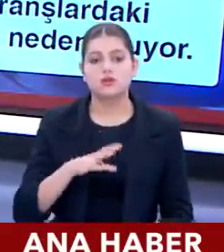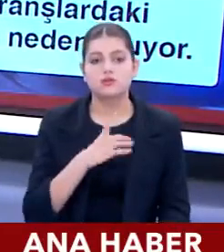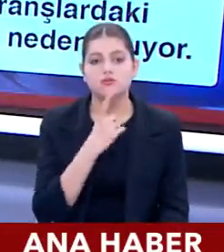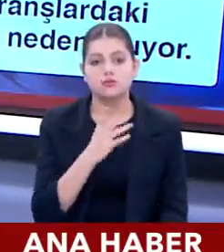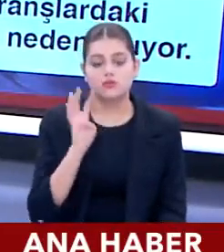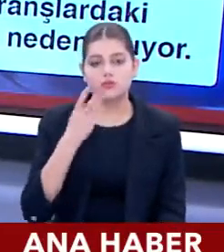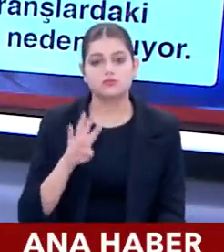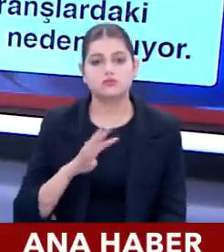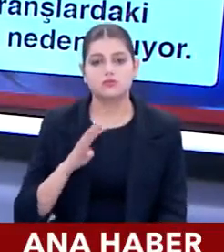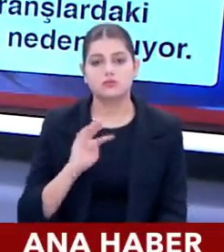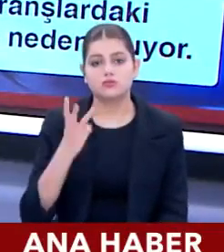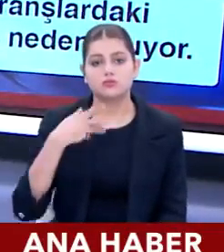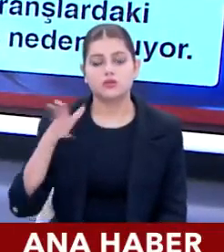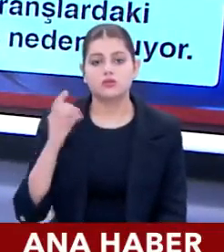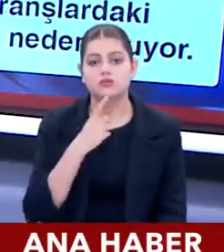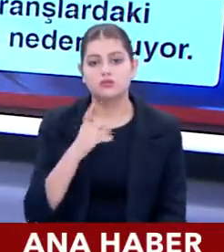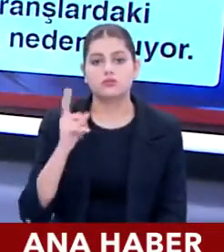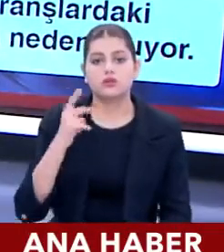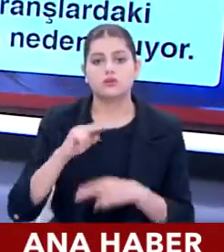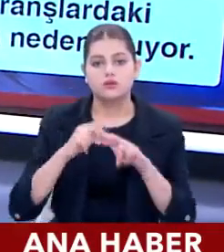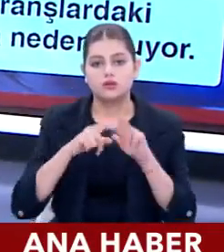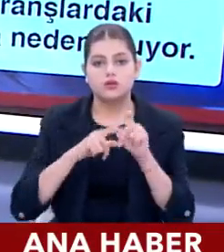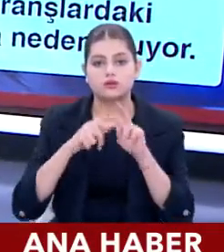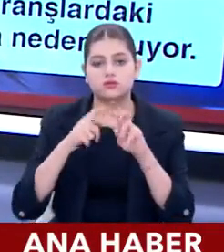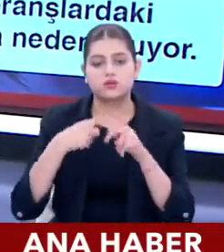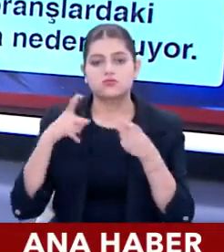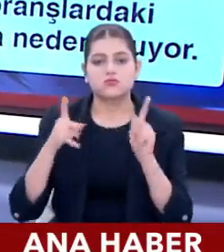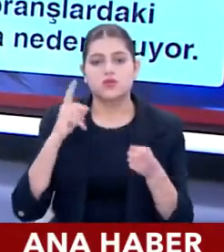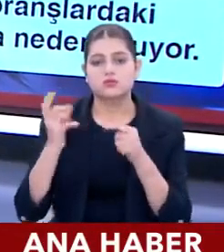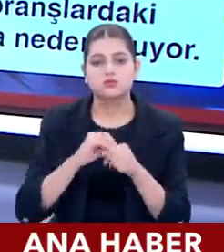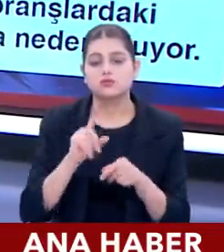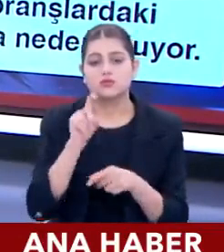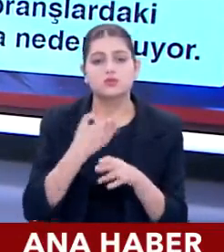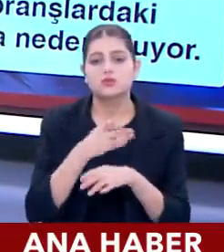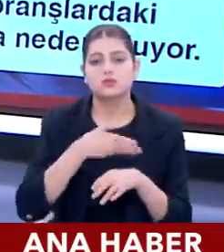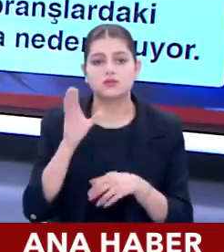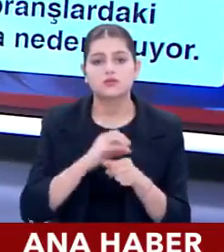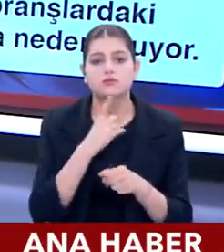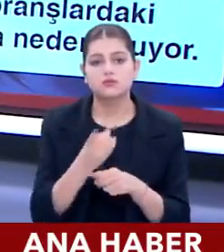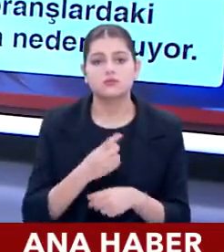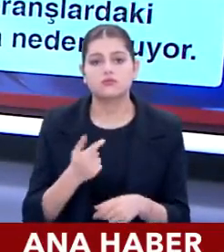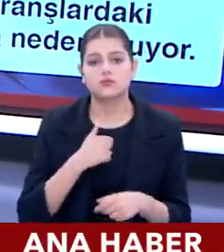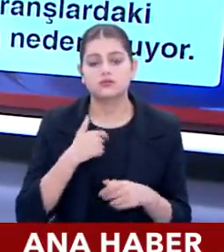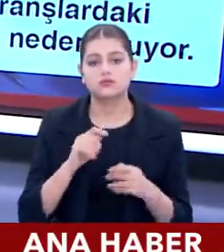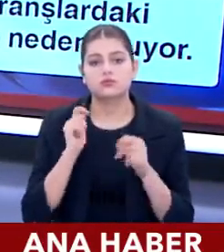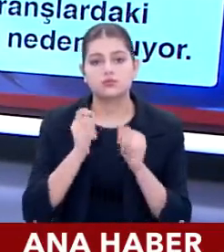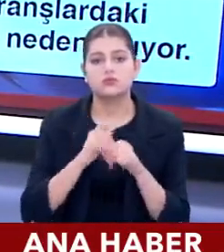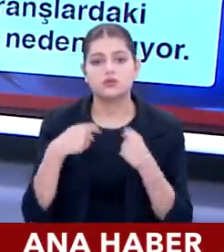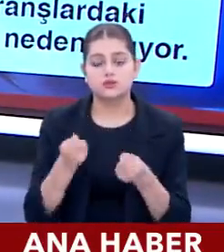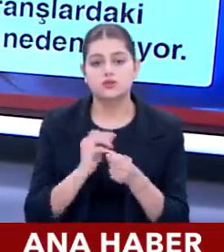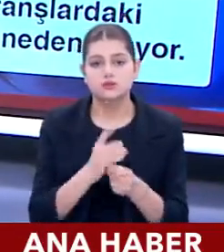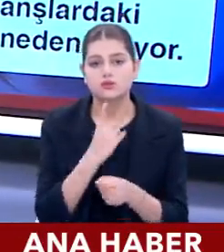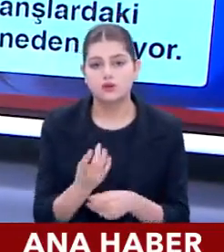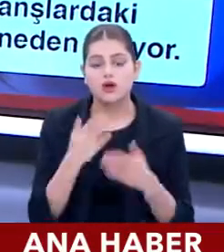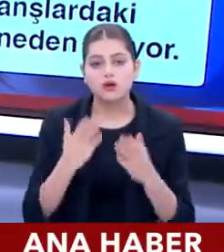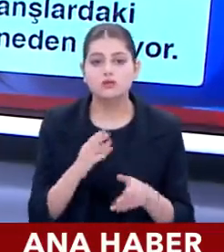4 çocuk cerrahında üçü gidiyor biri Kayseri'ye tayin oluyor biri başka bir yere tayin oluyor soruyorlar Niye gittiniz ya biz kaldıramıyoruz Bu İş fikrini diyorlar